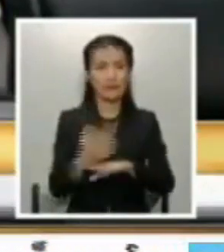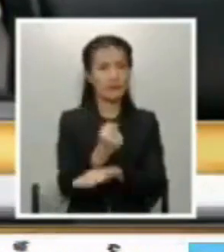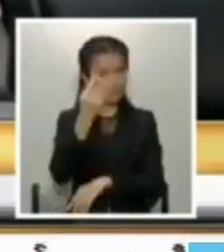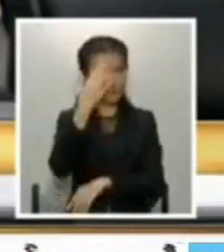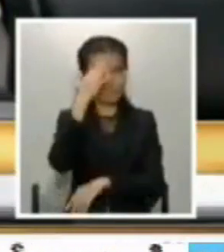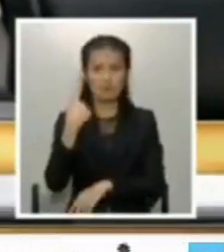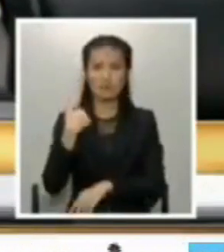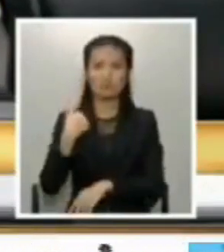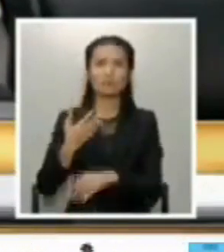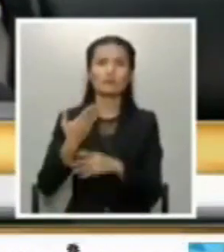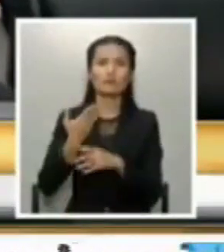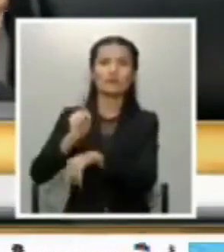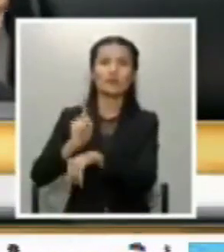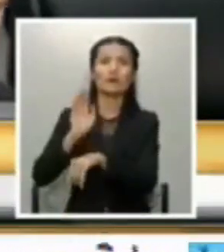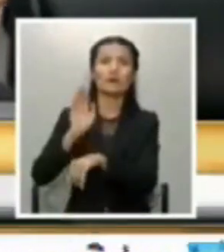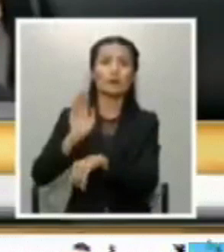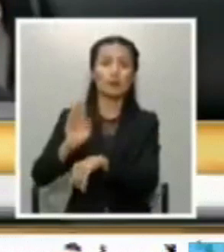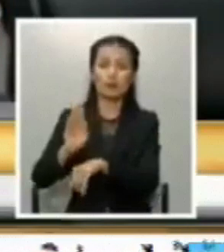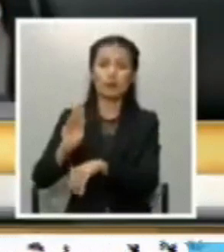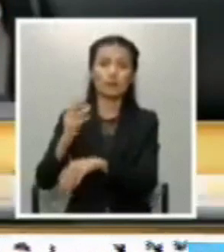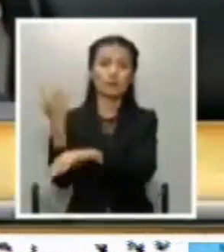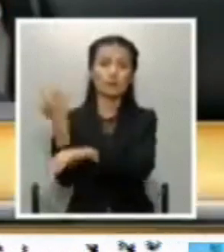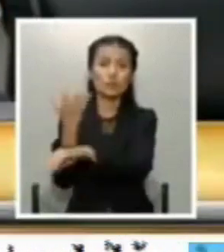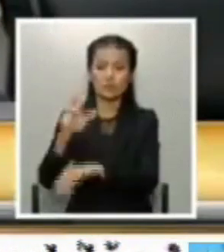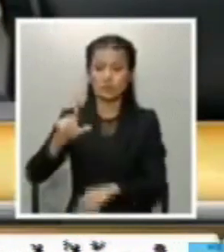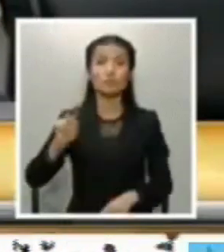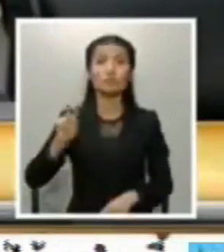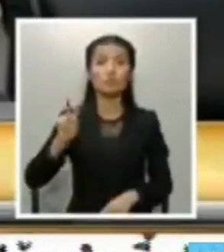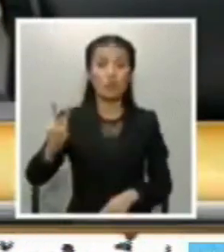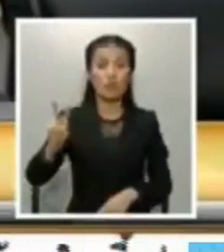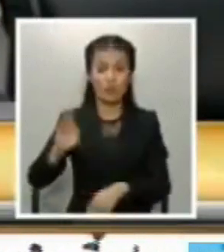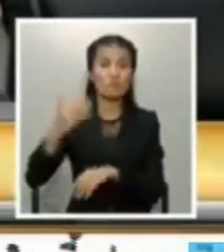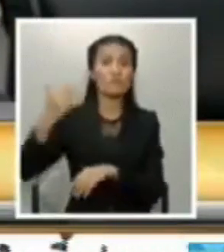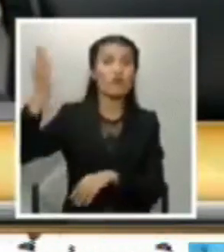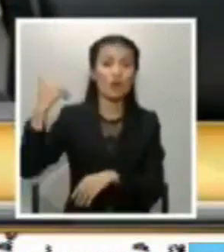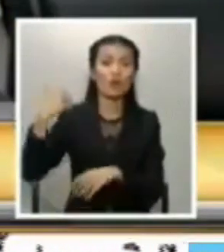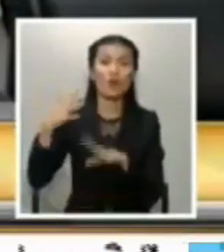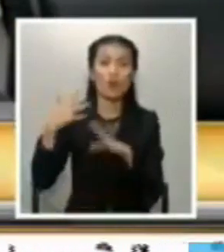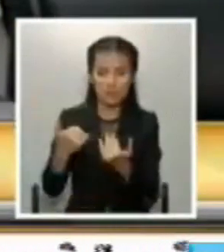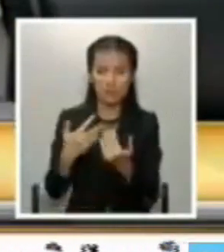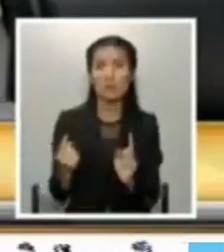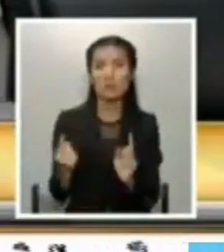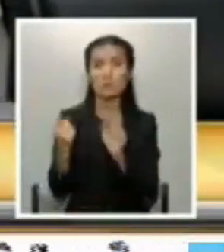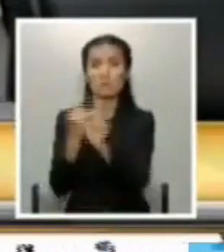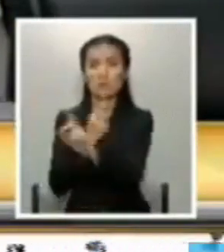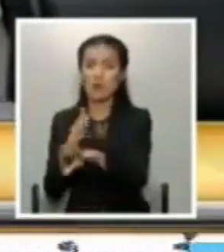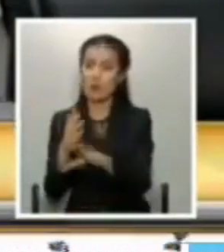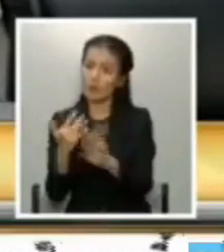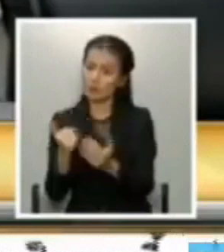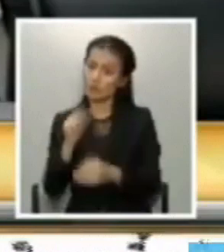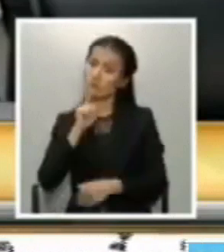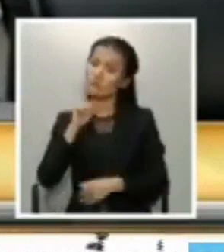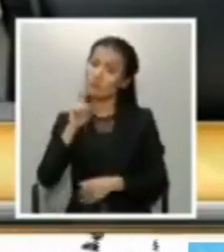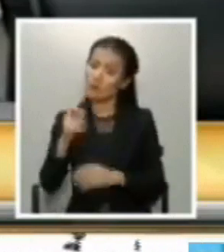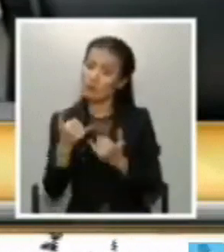เนชั่นขณะนี้สามีท่านก็ไปเป็นประธานแทนท่านจึงไม่รู้ว่าใครครอบงำใครใครแทรกแซงใครท่านจะเกี่ยว